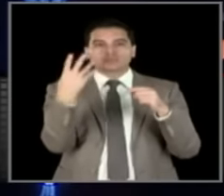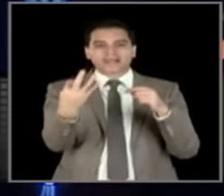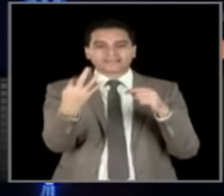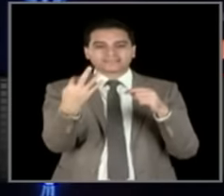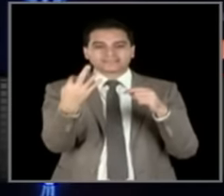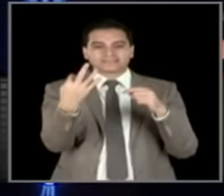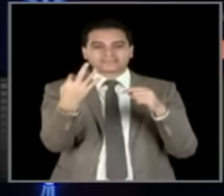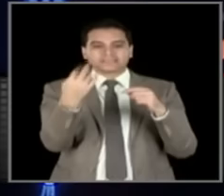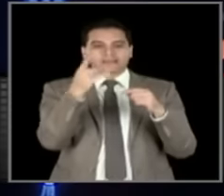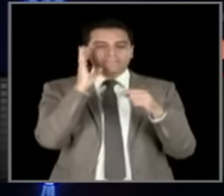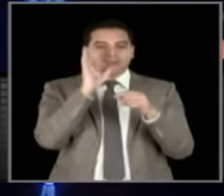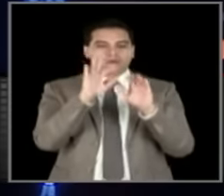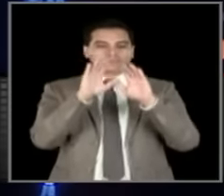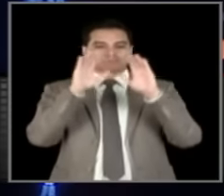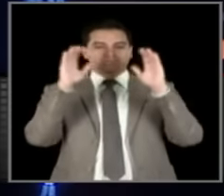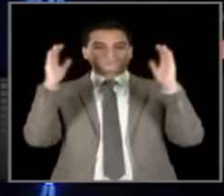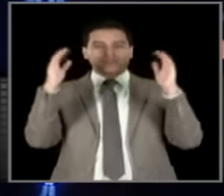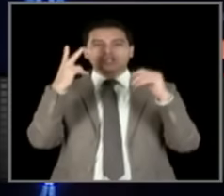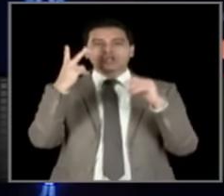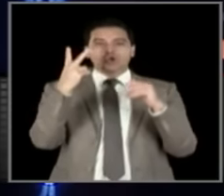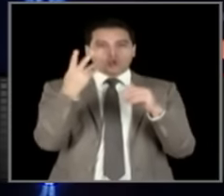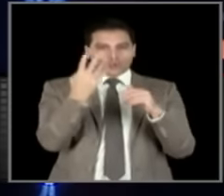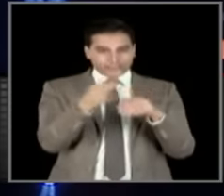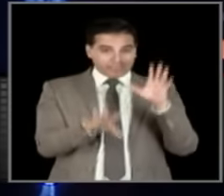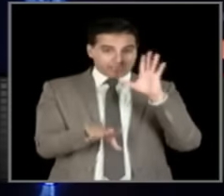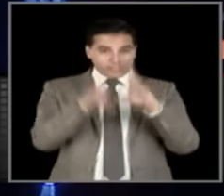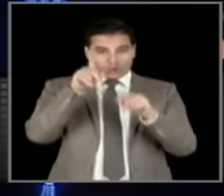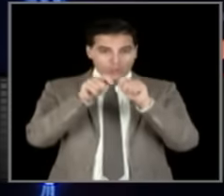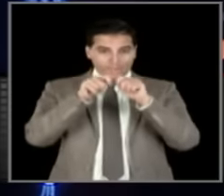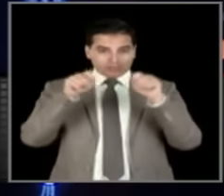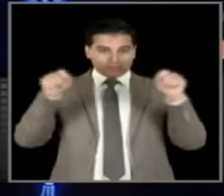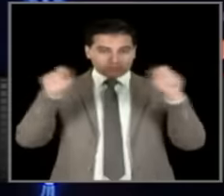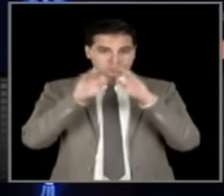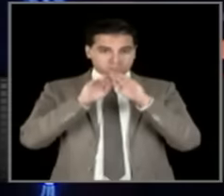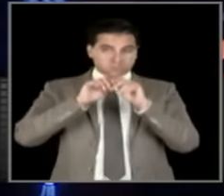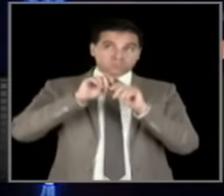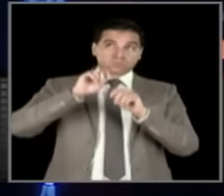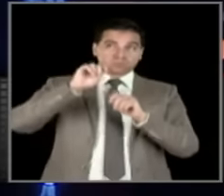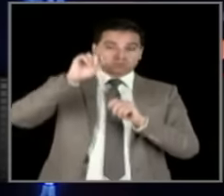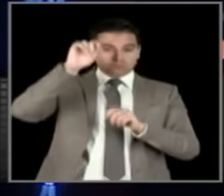طول السد حوالي 32 كيلومتر.